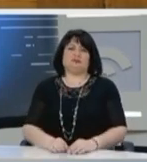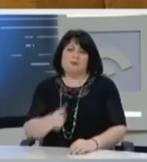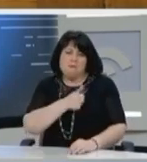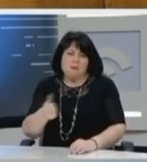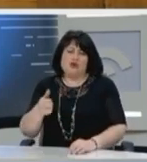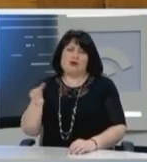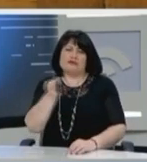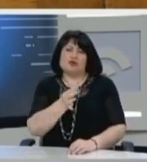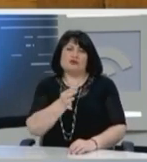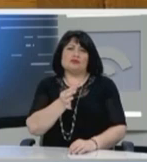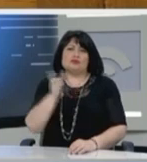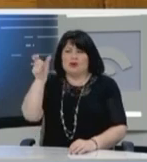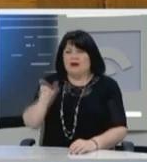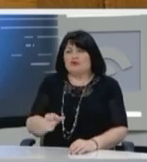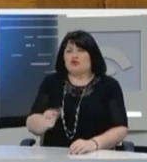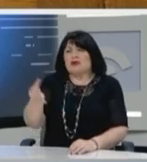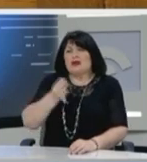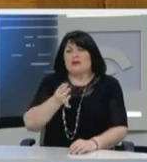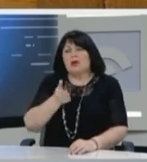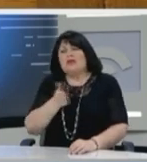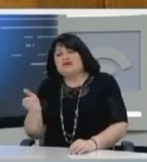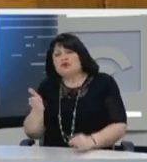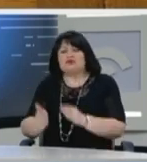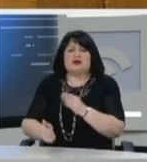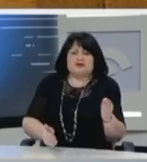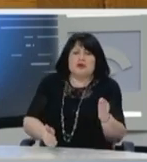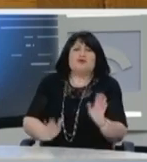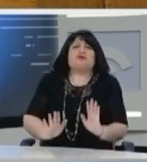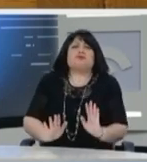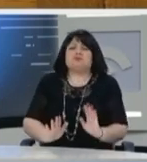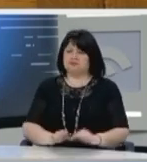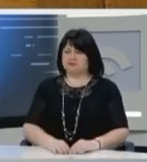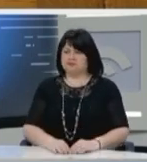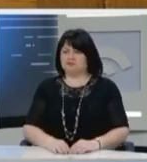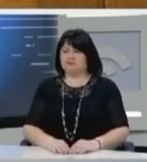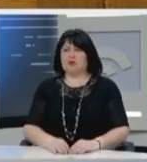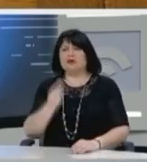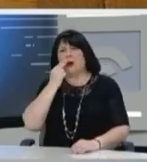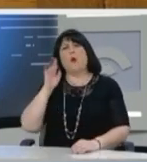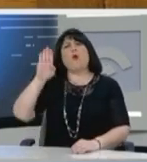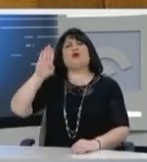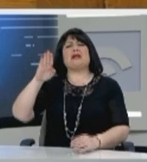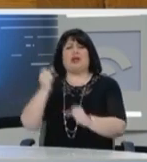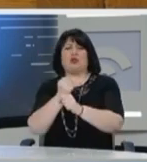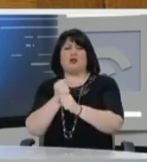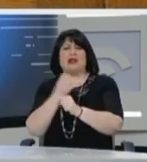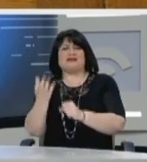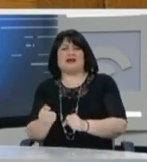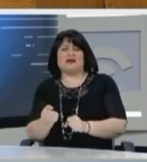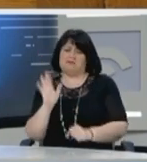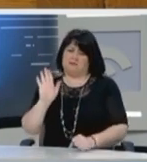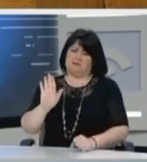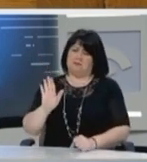αυτό. Εκείνος τι ήταν, δεν απεκάλυπτε. Τώρα αυτό που λέτε ότι έπαιρνε δουλειές επί Χούντας, ακούστε